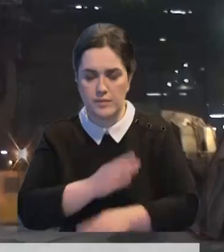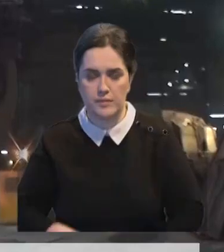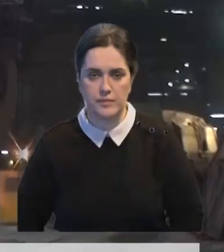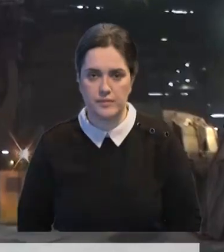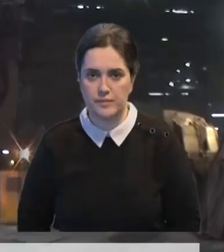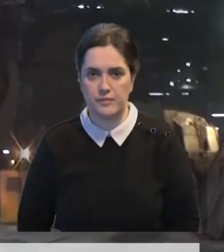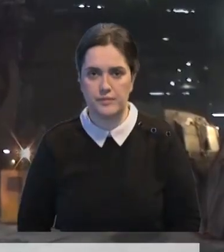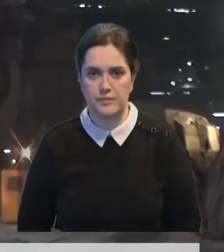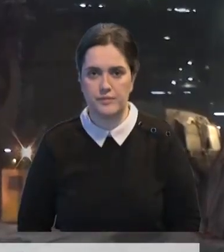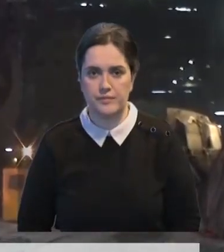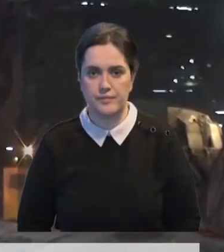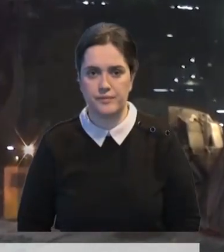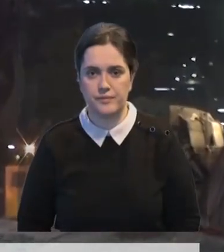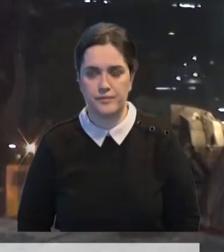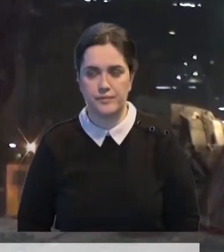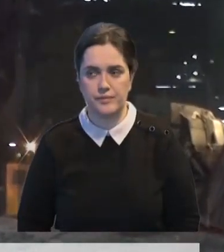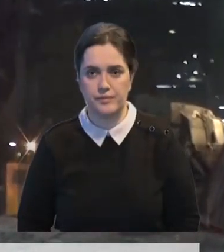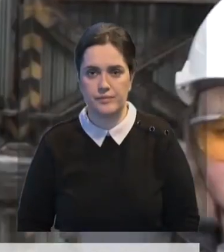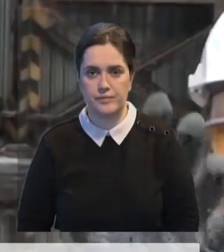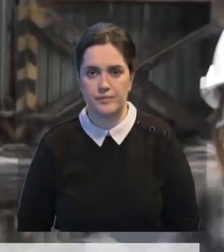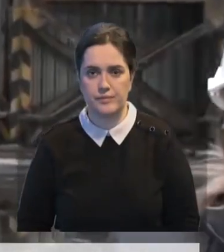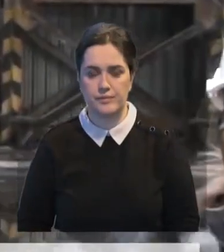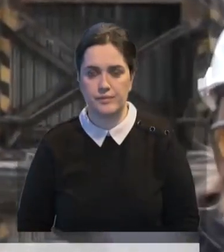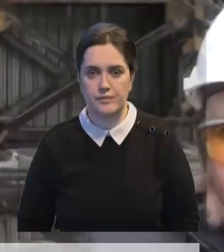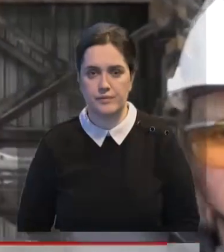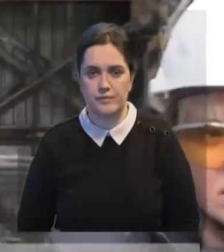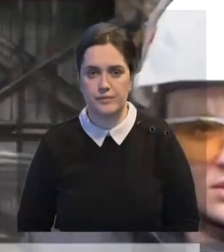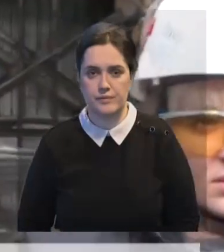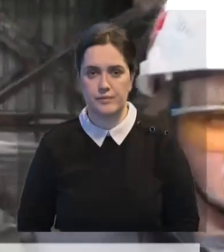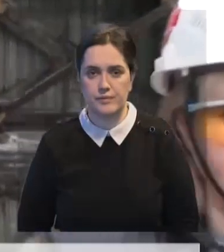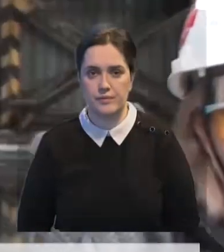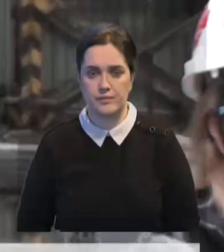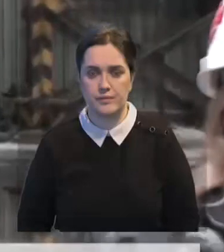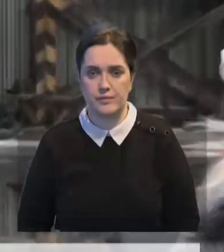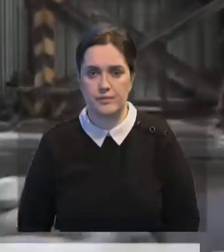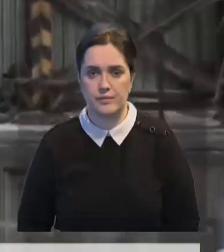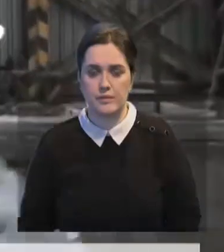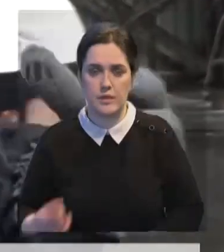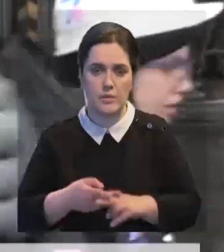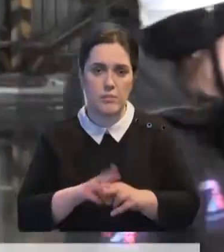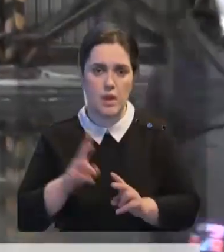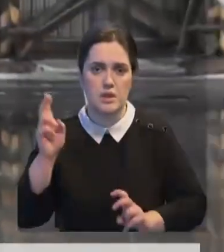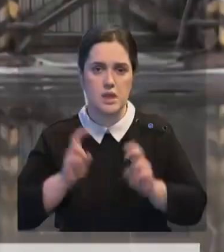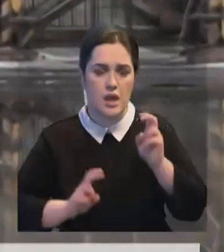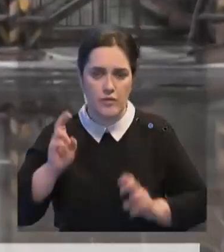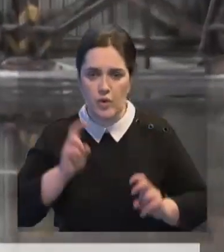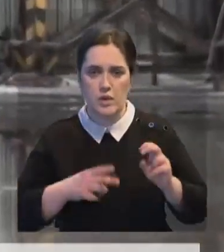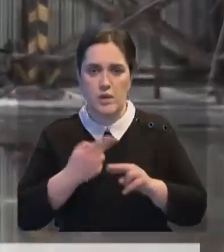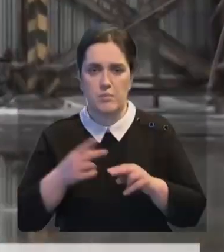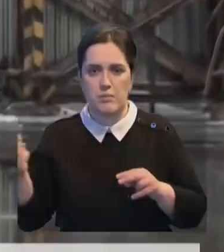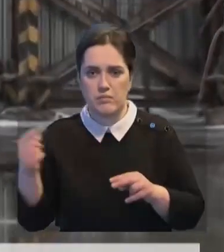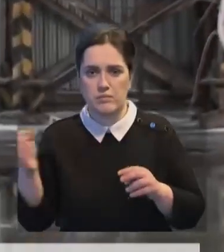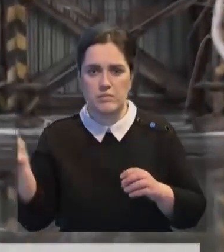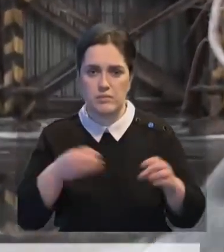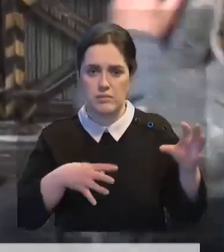компании. Это, так, если мягко сказать, это завод в заводе. То есть здесь со всех сторон заходят